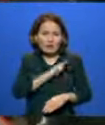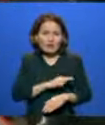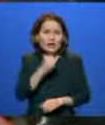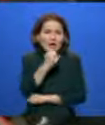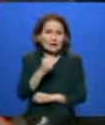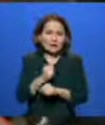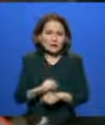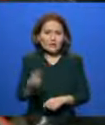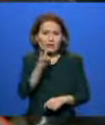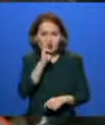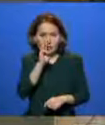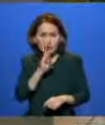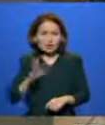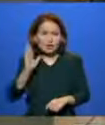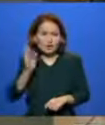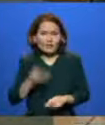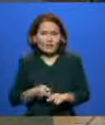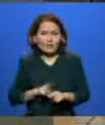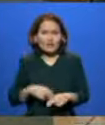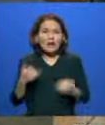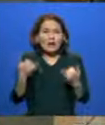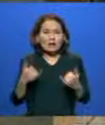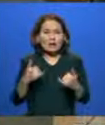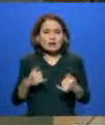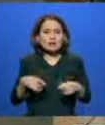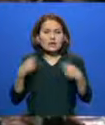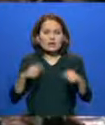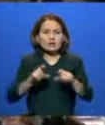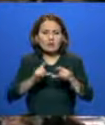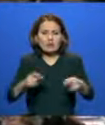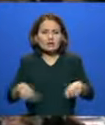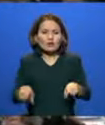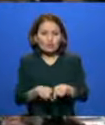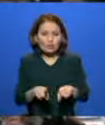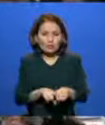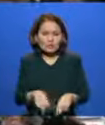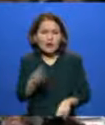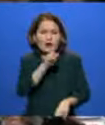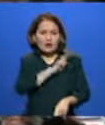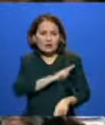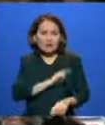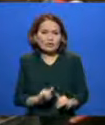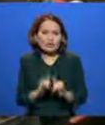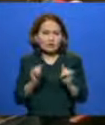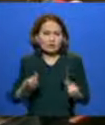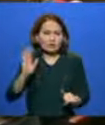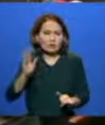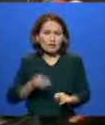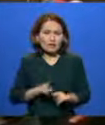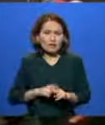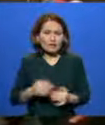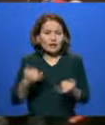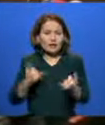ақысы төленетін болады. Сонымен қатар сауда желілеріндегі монополиямен күрес күшейтілмек. Бұдан бөлек жолақысын арзандату мақсатында қала